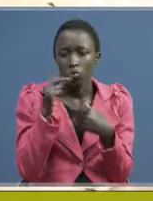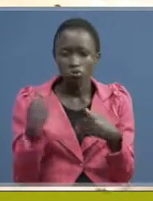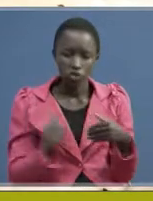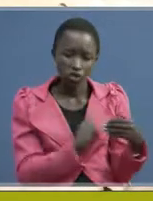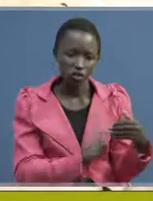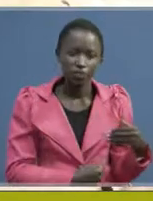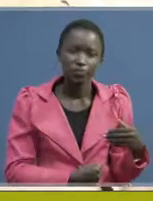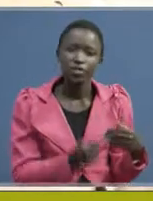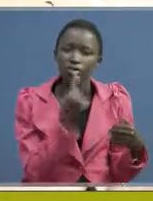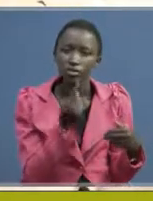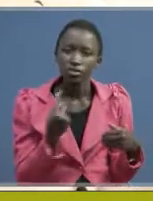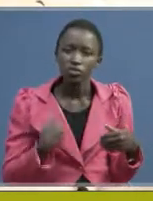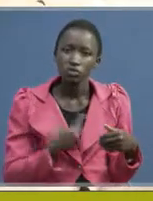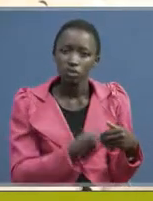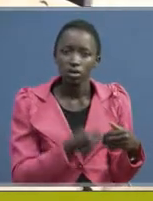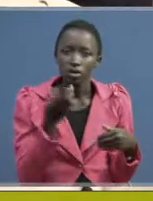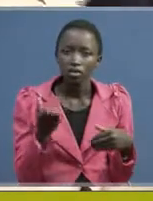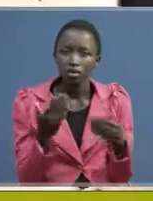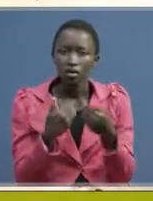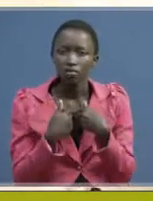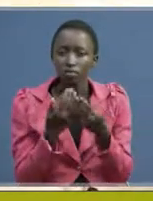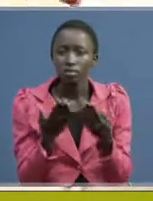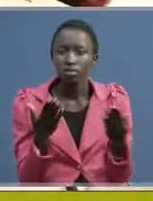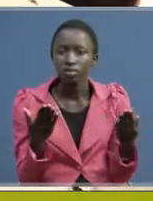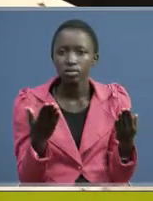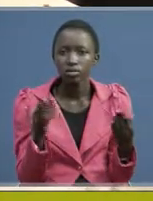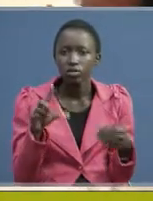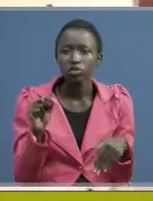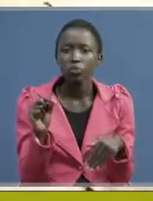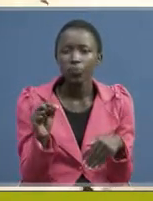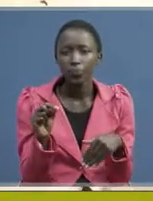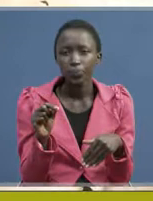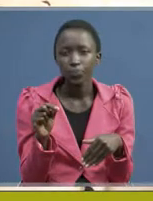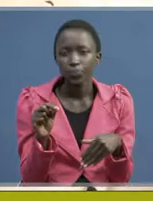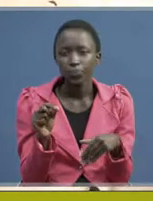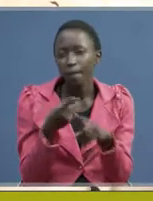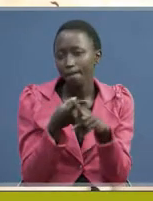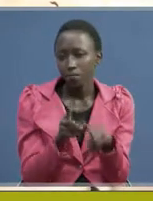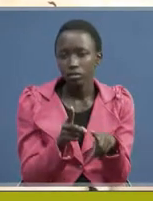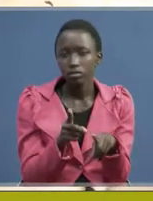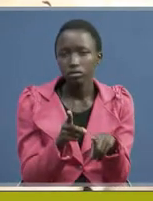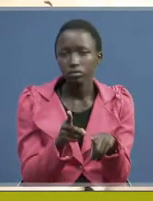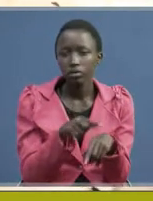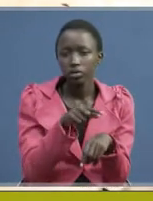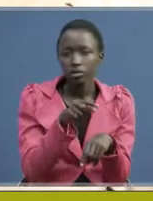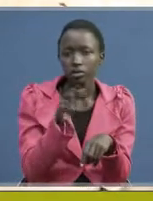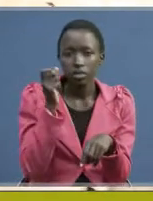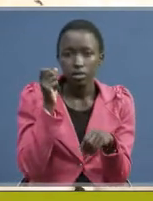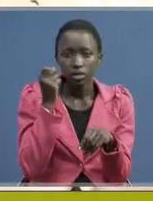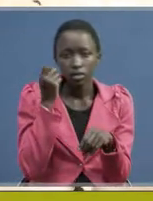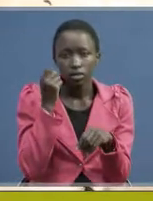China. Wanasema China ndiko kule kuna vitu ambayo ni cheap. Lakini watu wanasai wajue